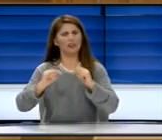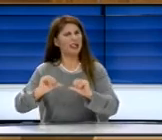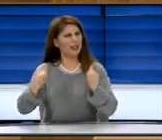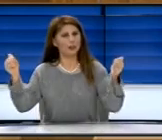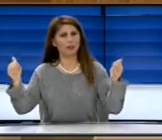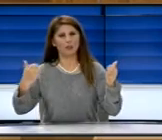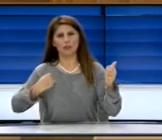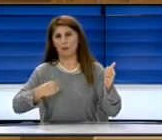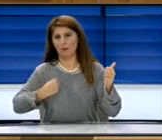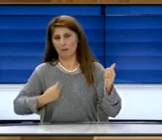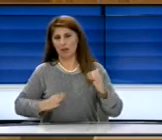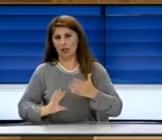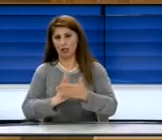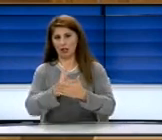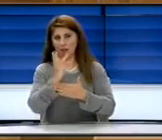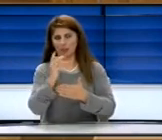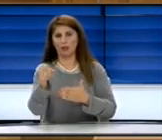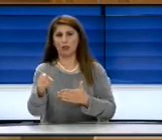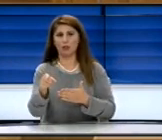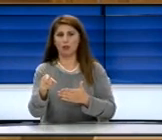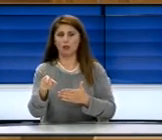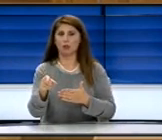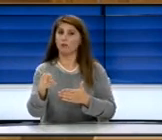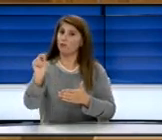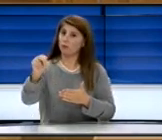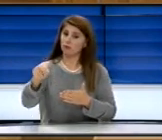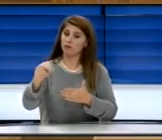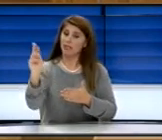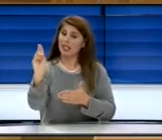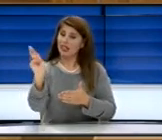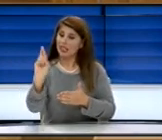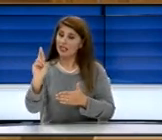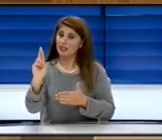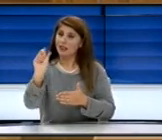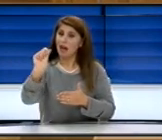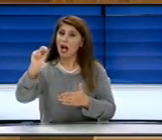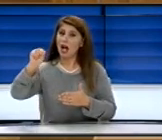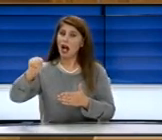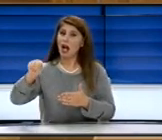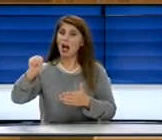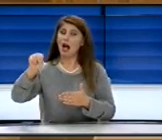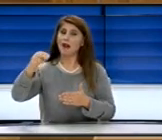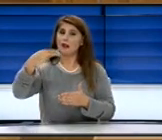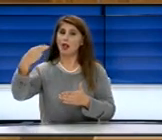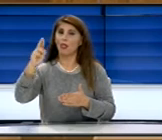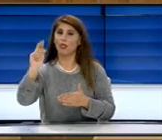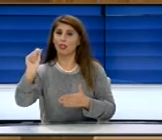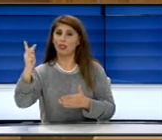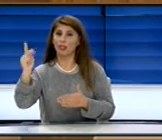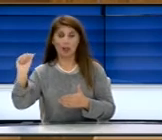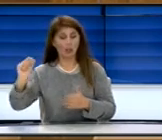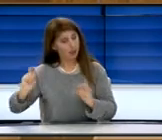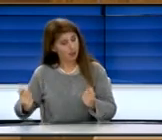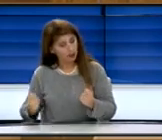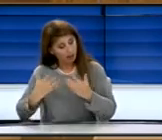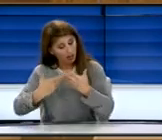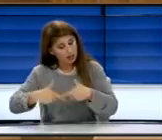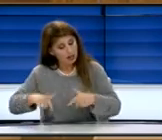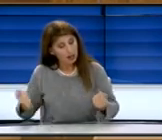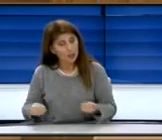ανάπτυξη, καταστρατήγηση της ρήτρας του άνθρακα για να επαναλειτουργήσουν οι λιγνητικοί σταθμοί. Η